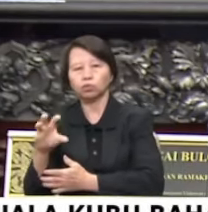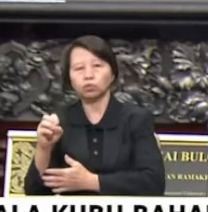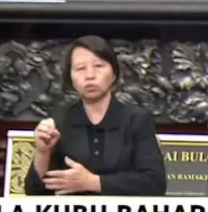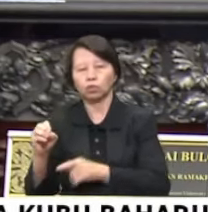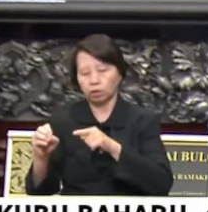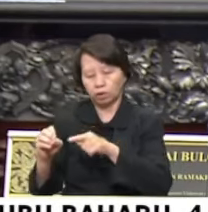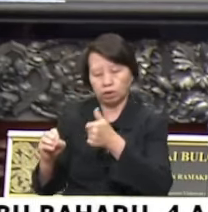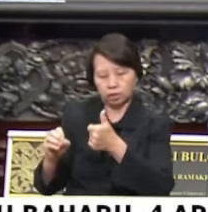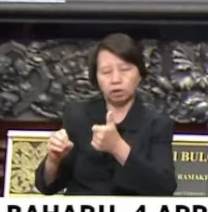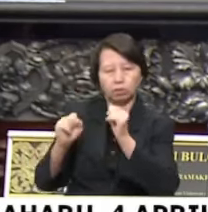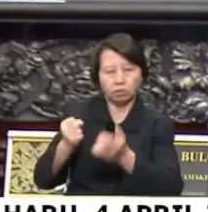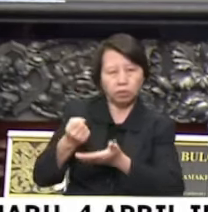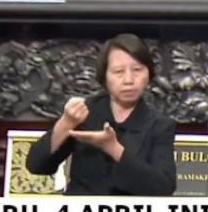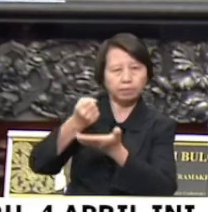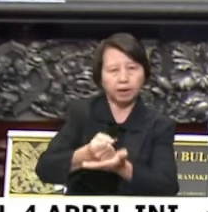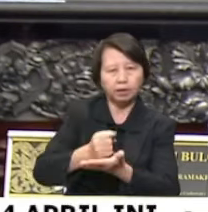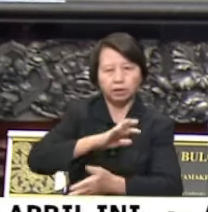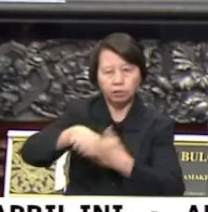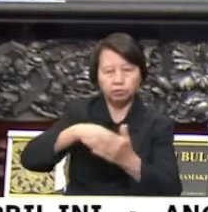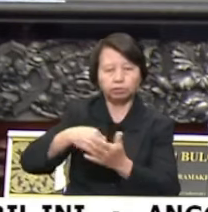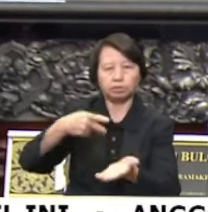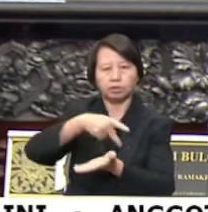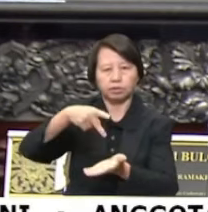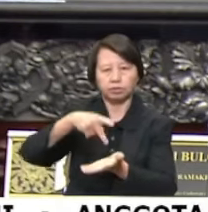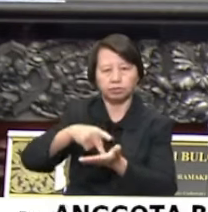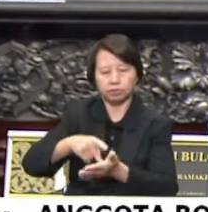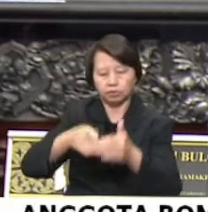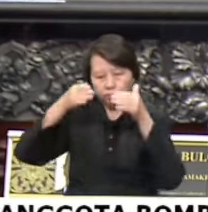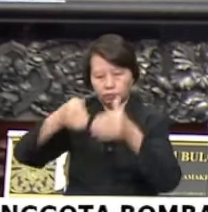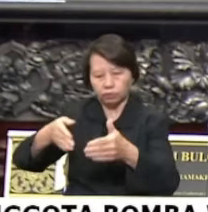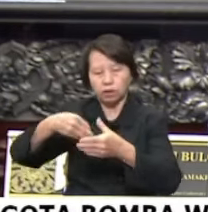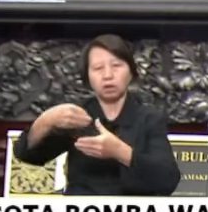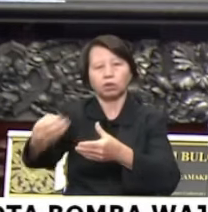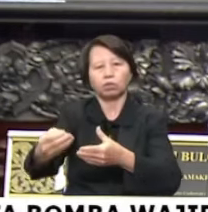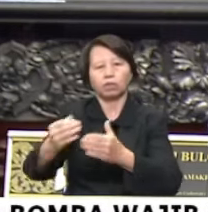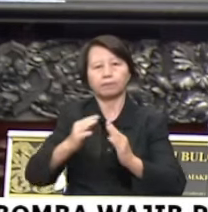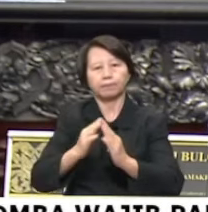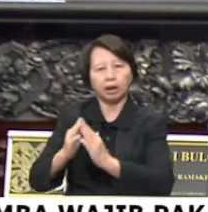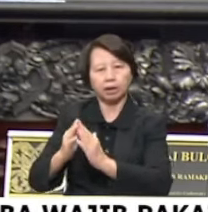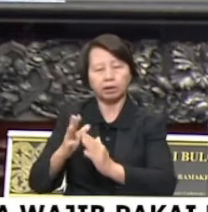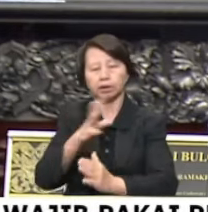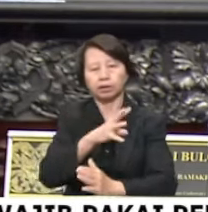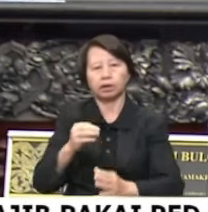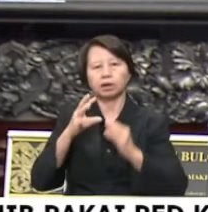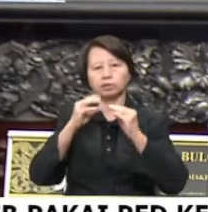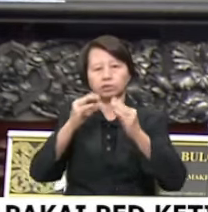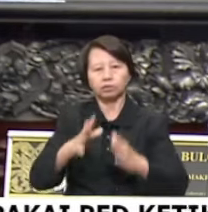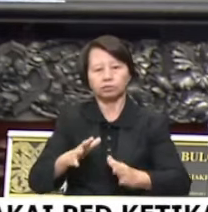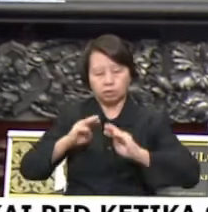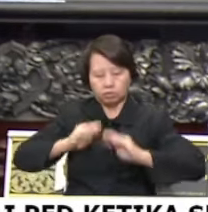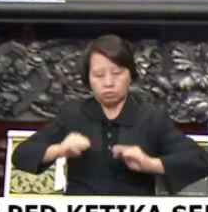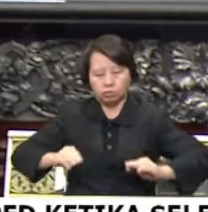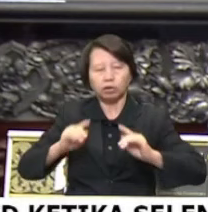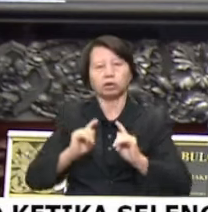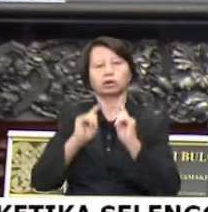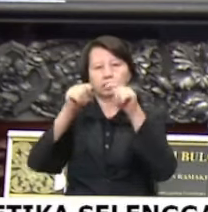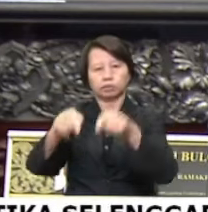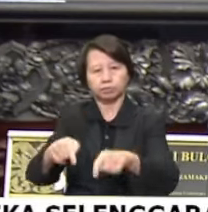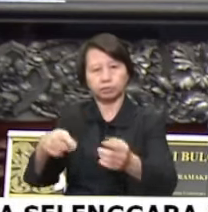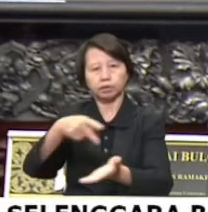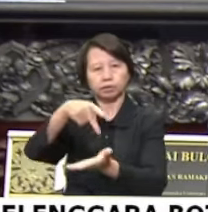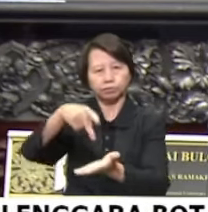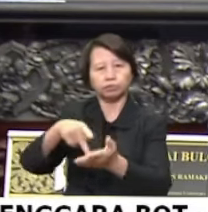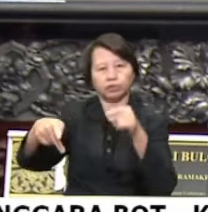membantu supaya kesemua pusat ini difokuskan di luar bandar dan guru-guru dan murid-murid boleh pergi ke